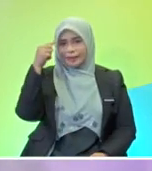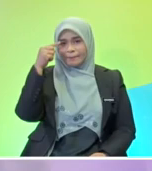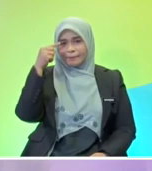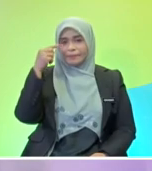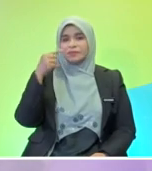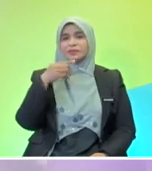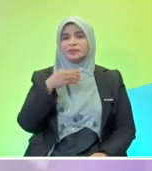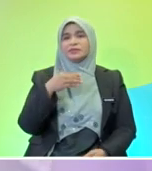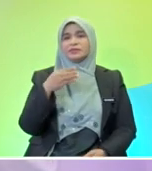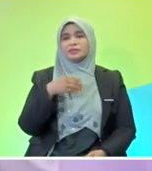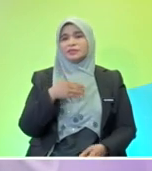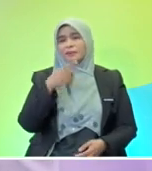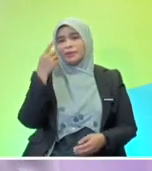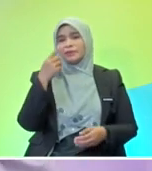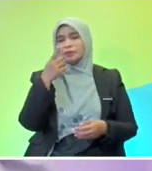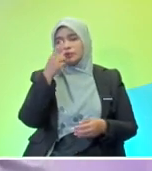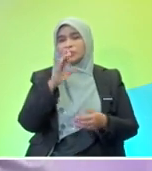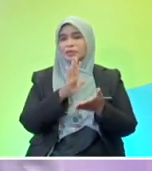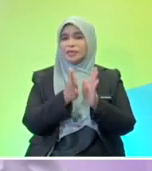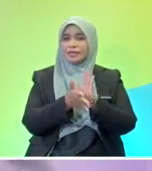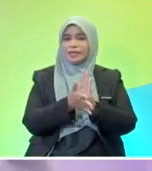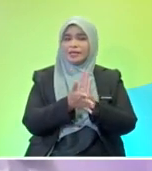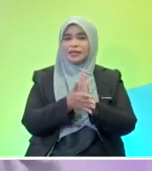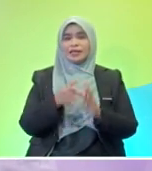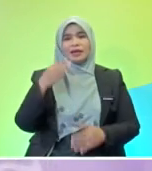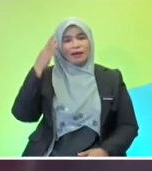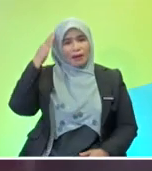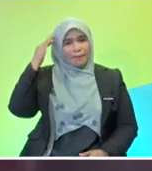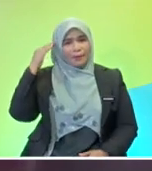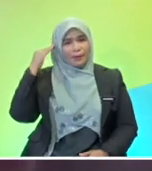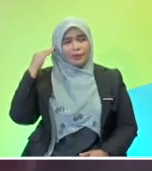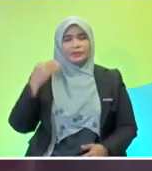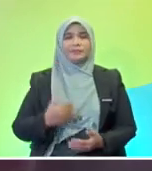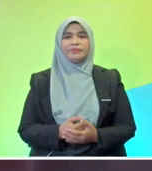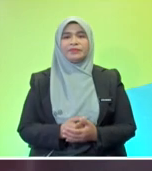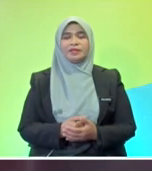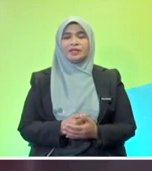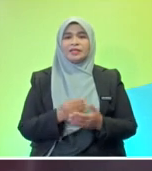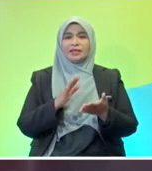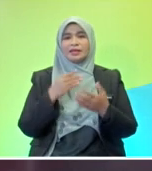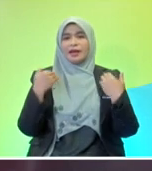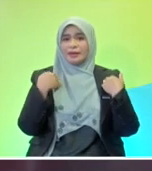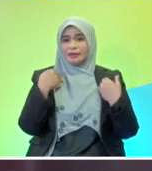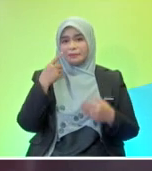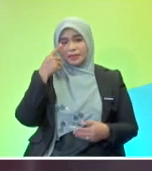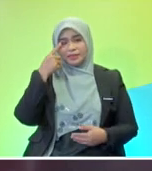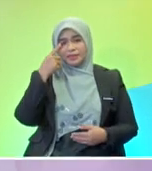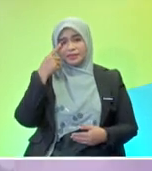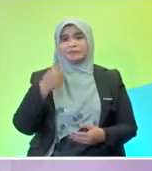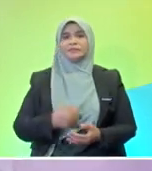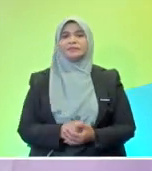ni kita nak jadikan dia sebagai rambut. Oh, rambut. Okey. Kemudian kita ada mata. Wah,